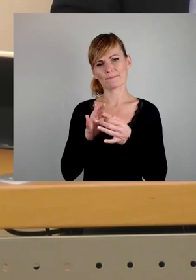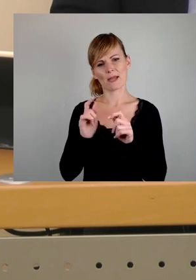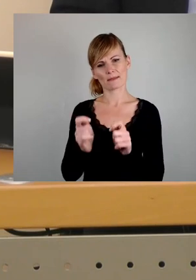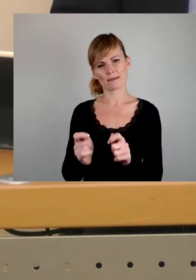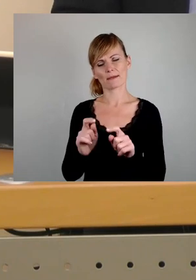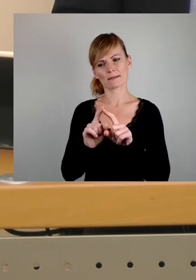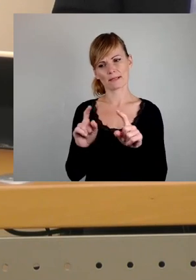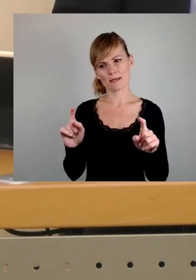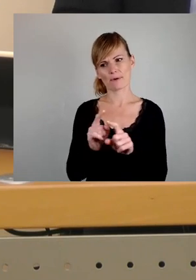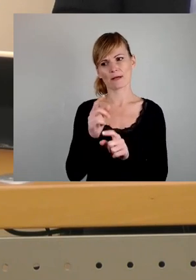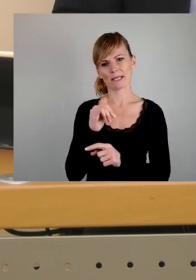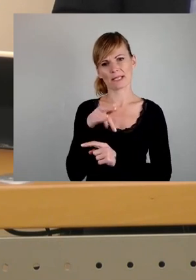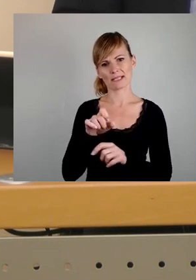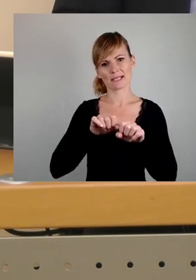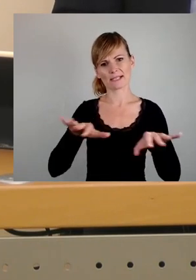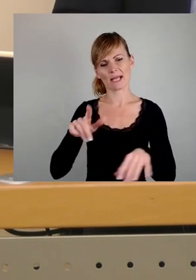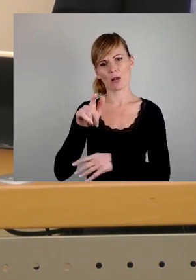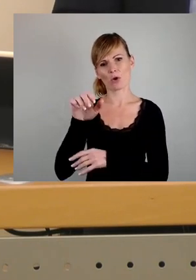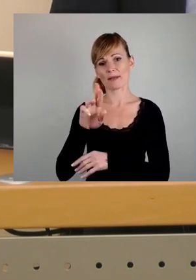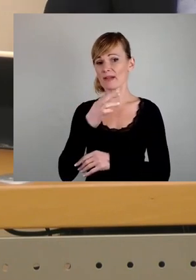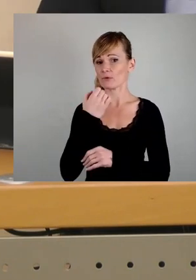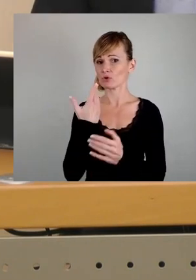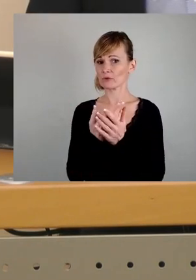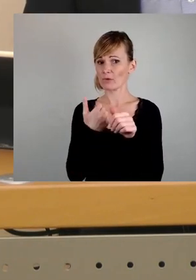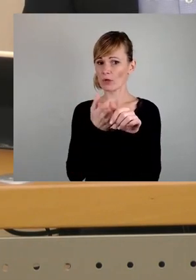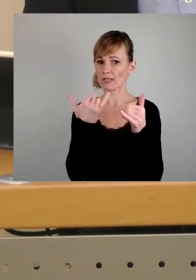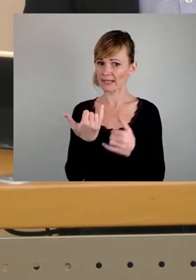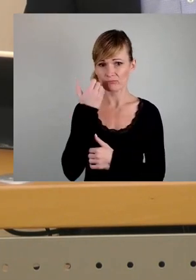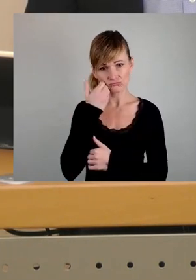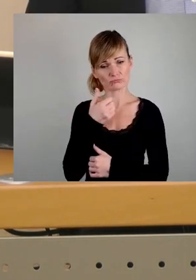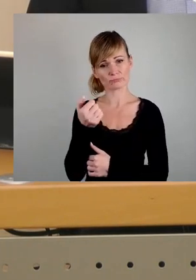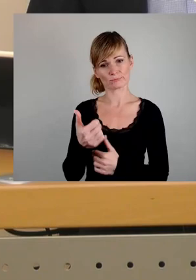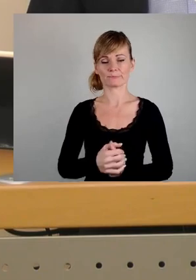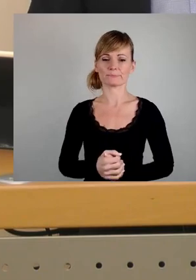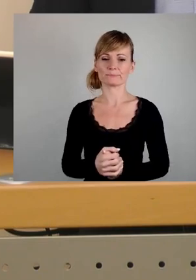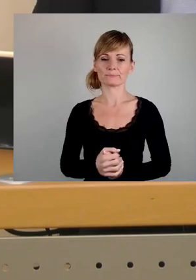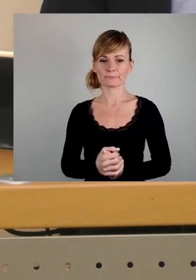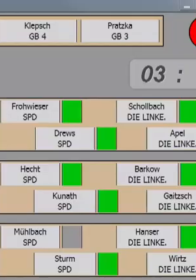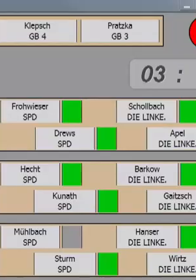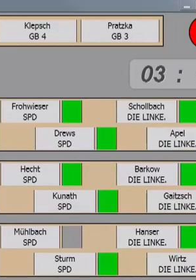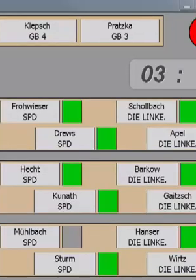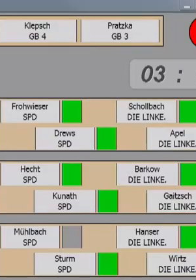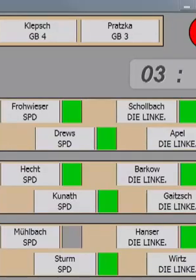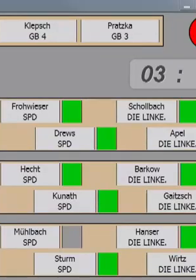zum Kiessee-Leuben. Wer dem folgen möchte, den bitte ich jetzt um das Stimmzeichen.